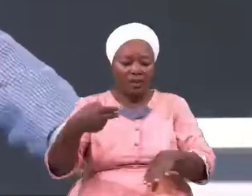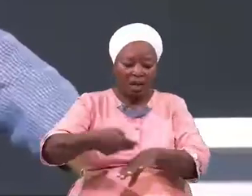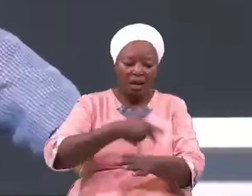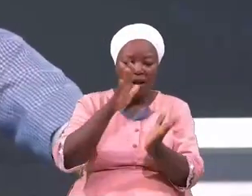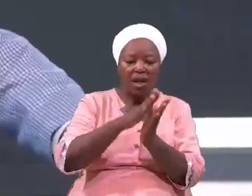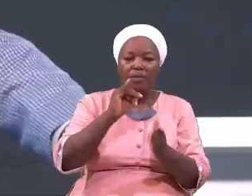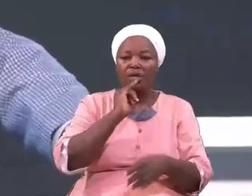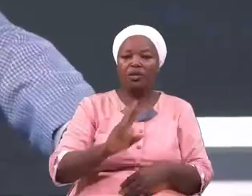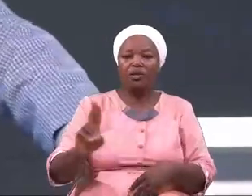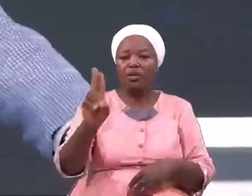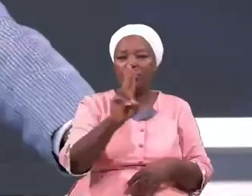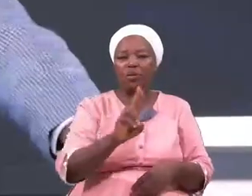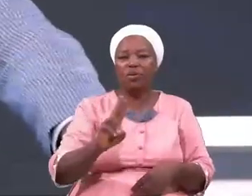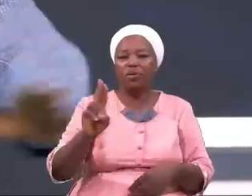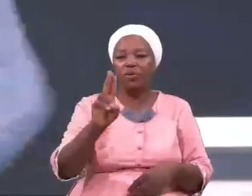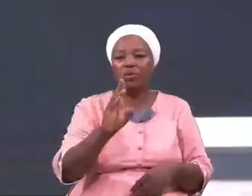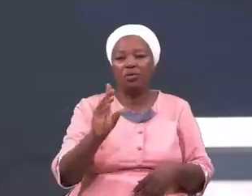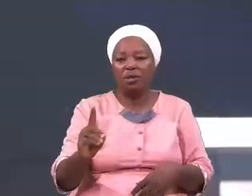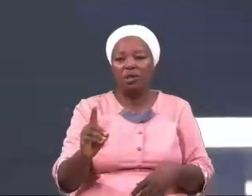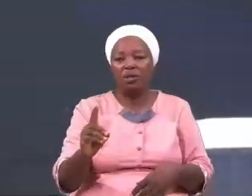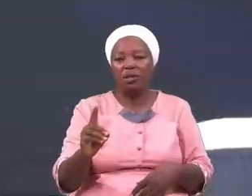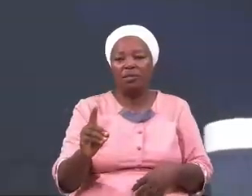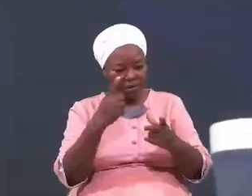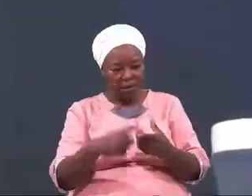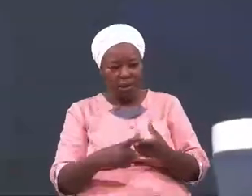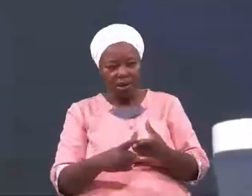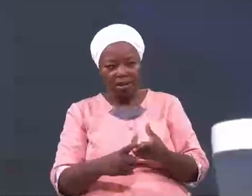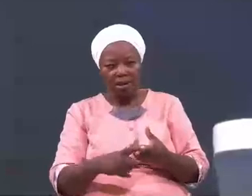Et le sang de l'agneau est appliqué.